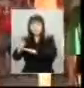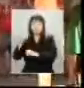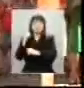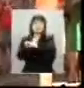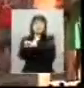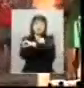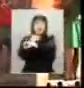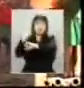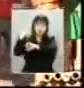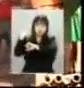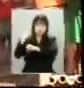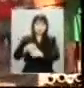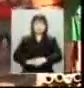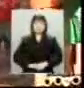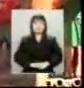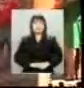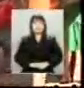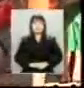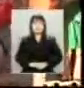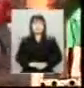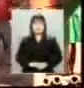อกศูนย์